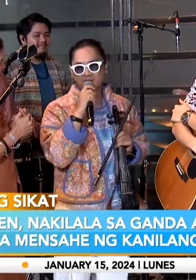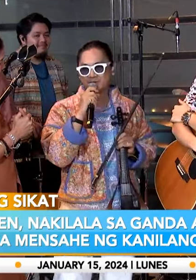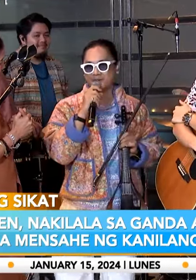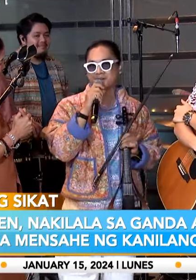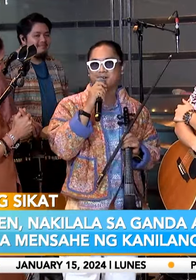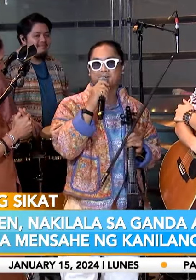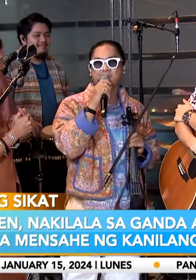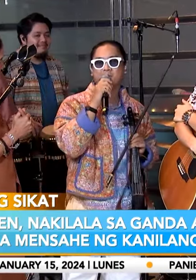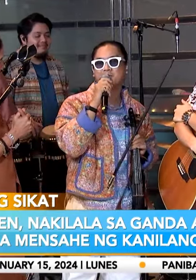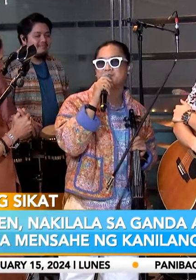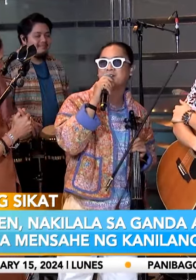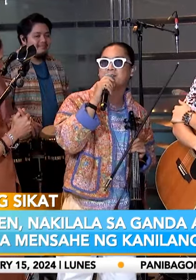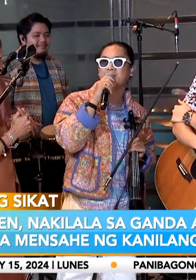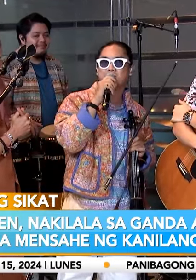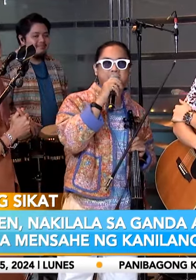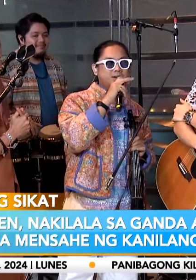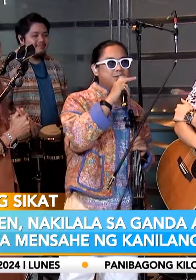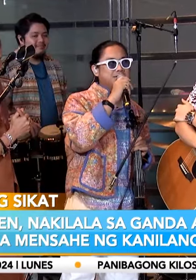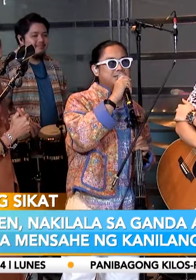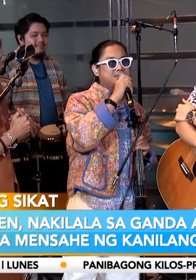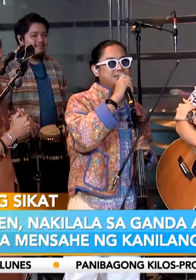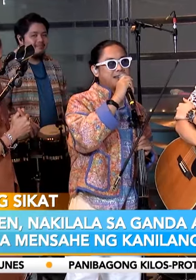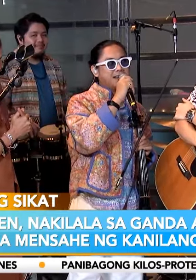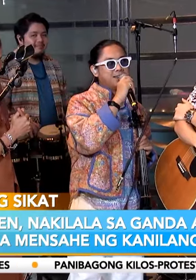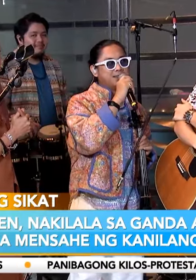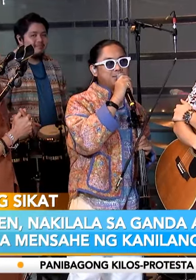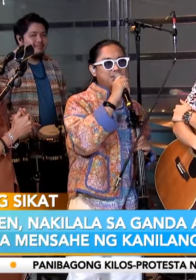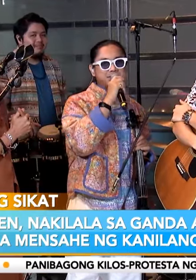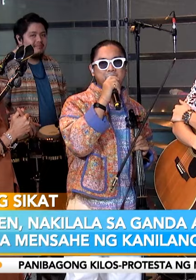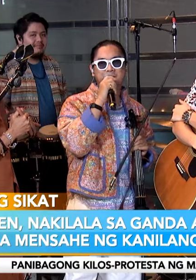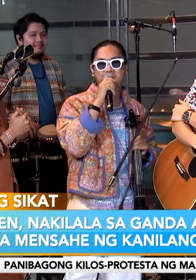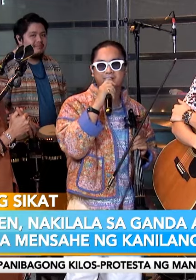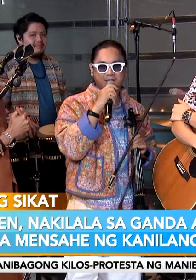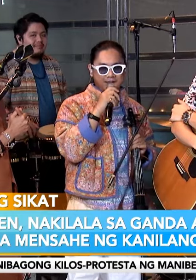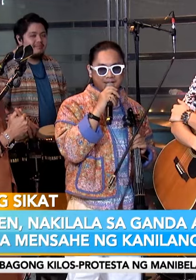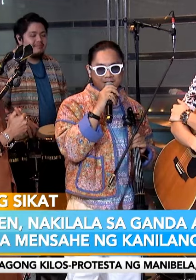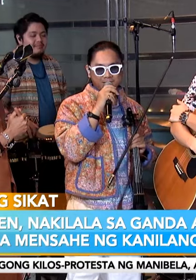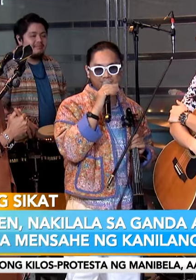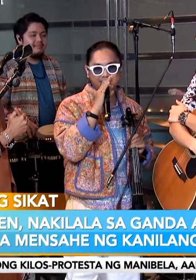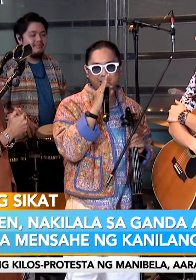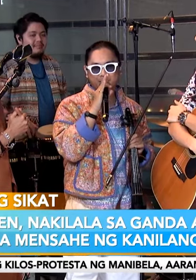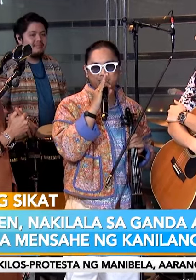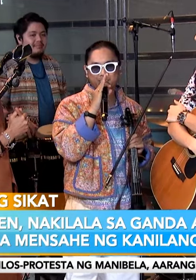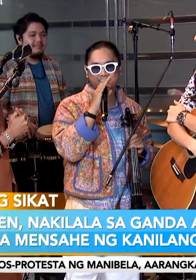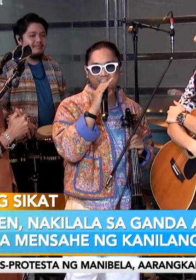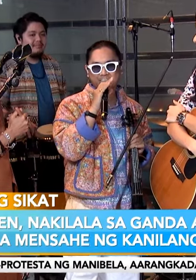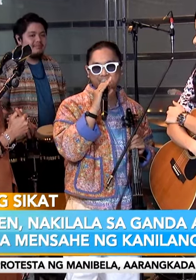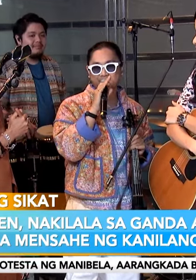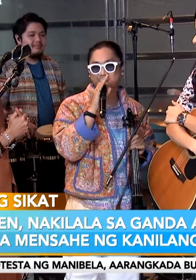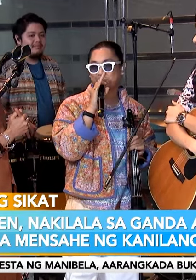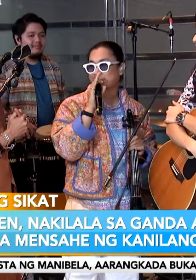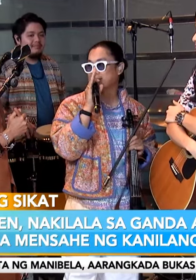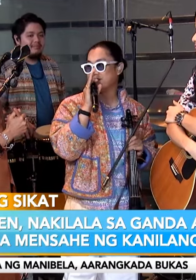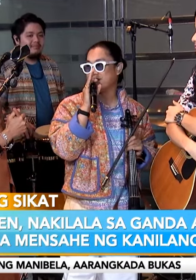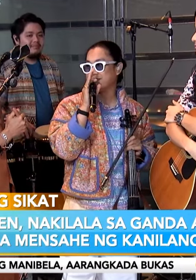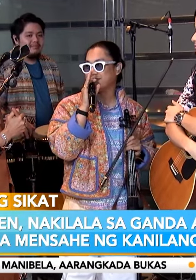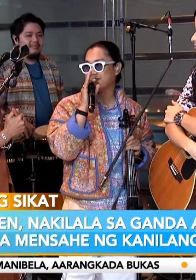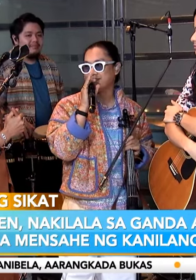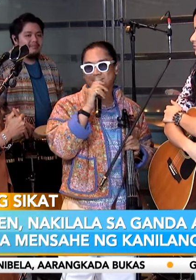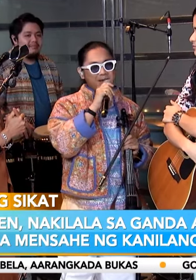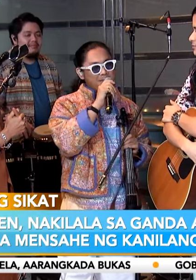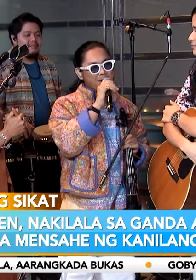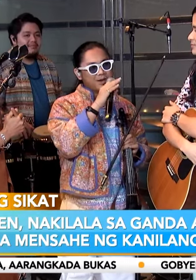that question, I want to share rin kung paano kami nagkilala nila Mix and Power. Yung time na yun, actually gusto ko na mag-quit